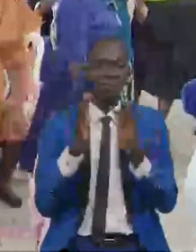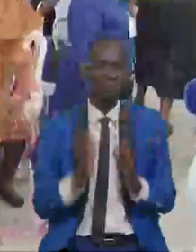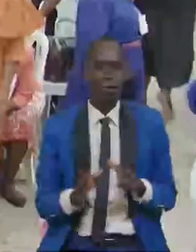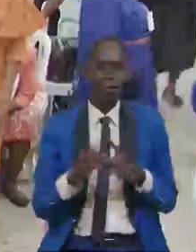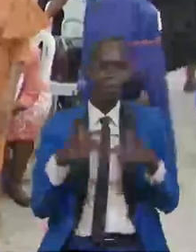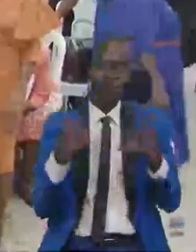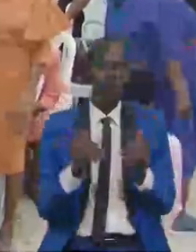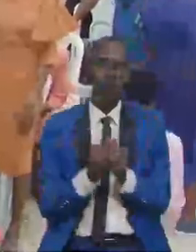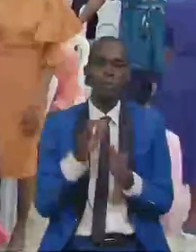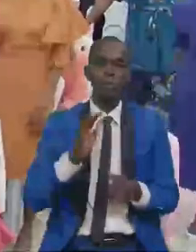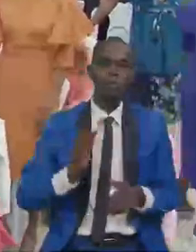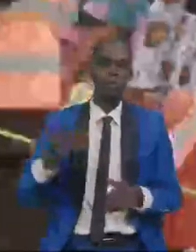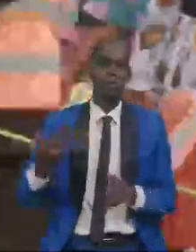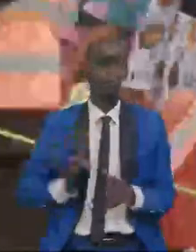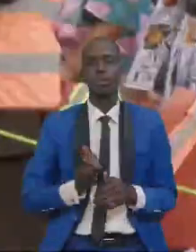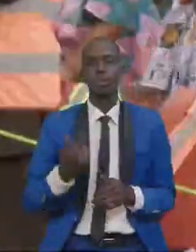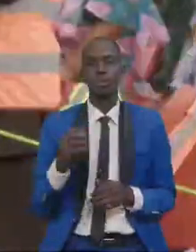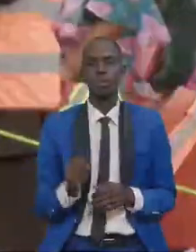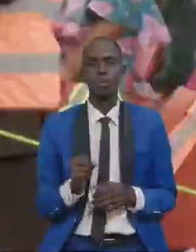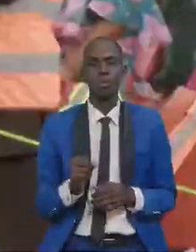de jouer avec leur âme,